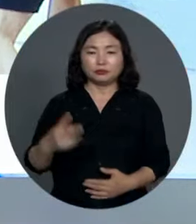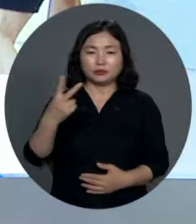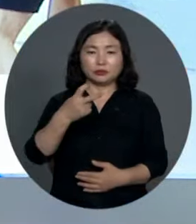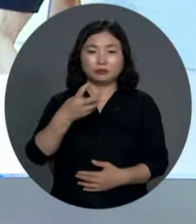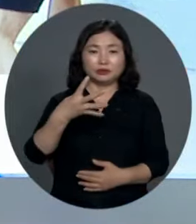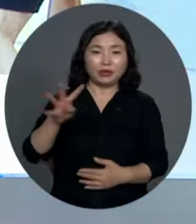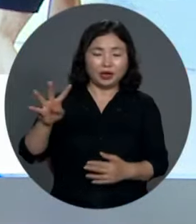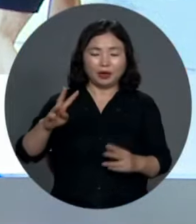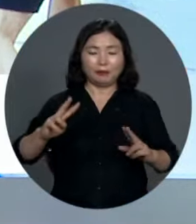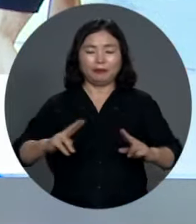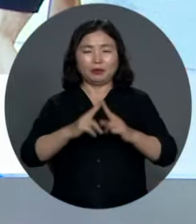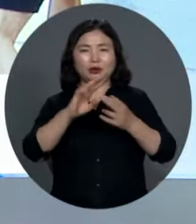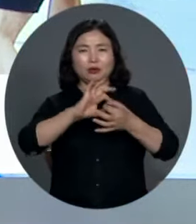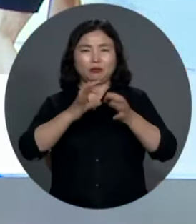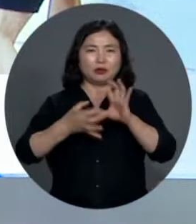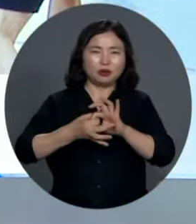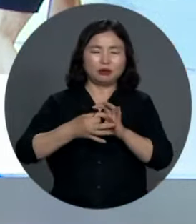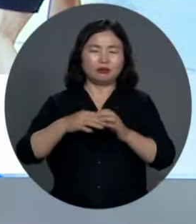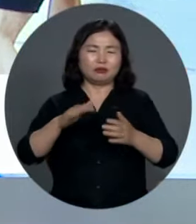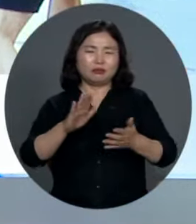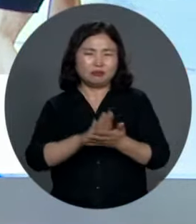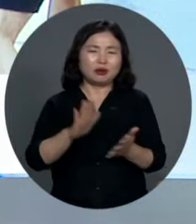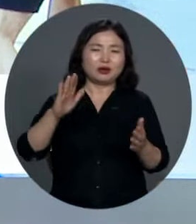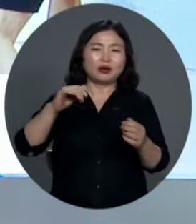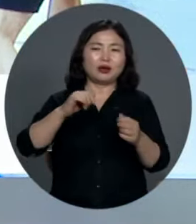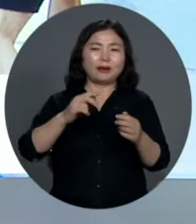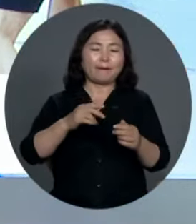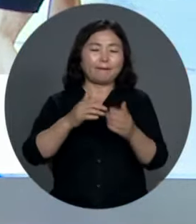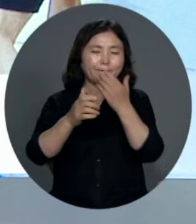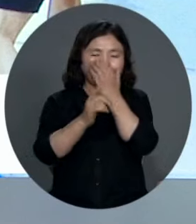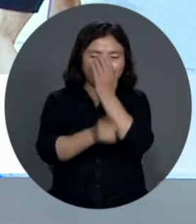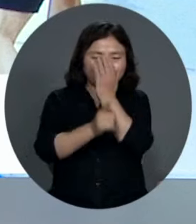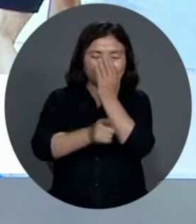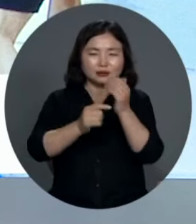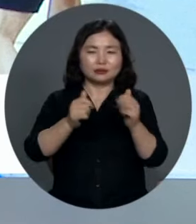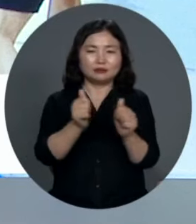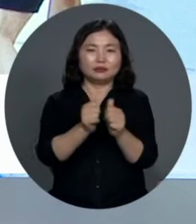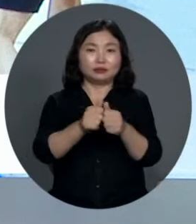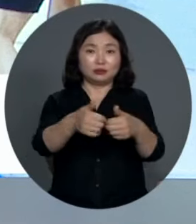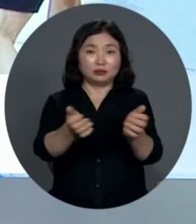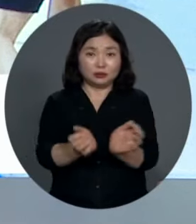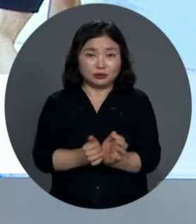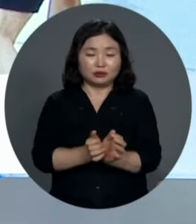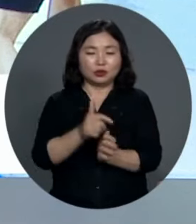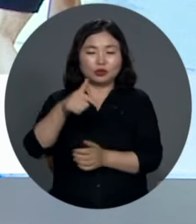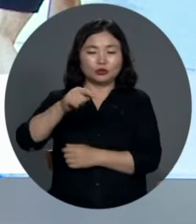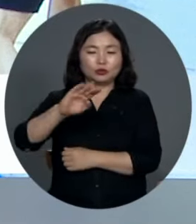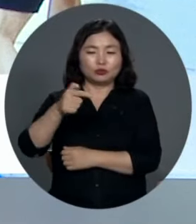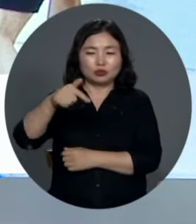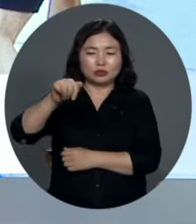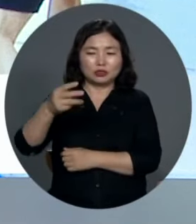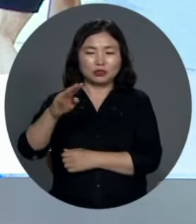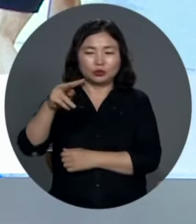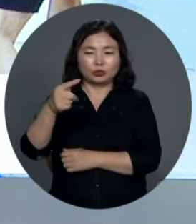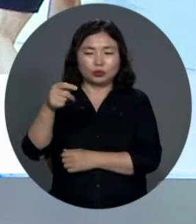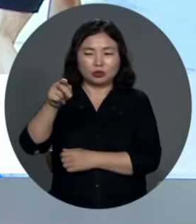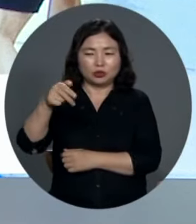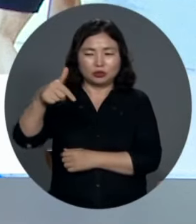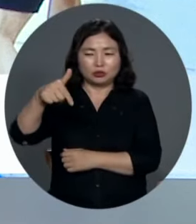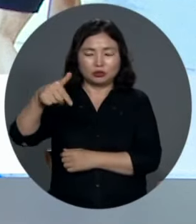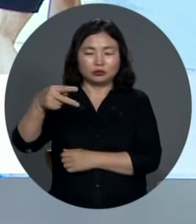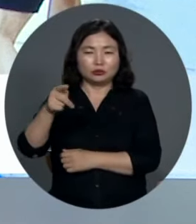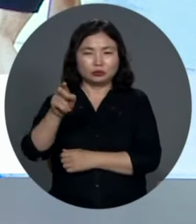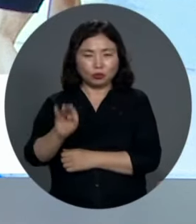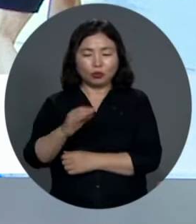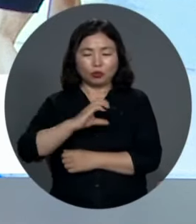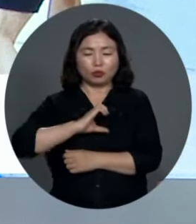2024 파리올림픽 열기가 뜨겁습니다. 특히 펜싱 종목 남자 단체전에선 구본길, 도경동 선수가 금메달을